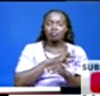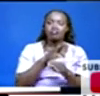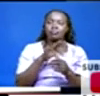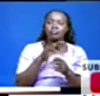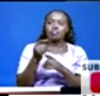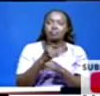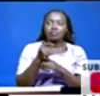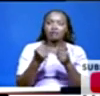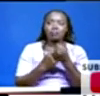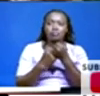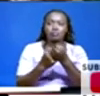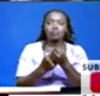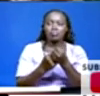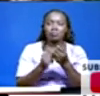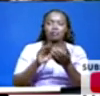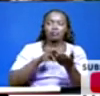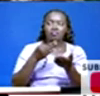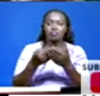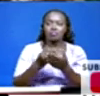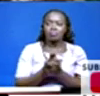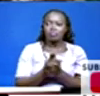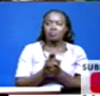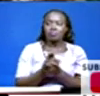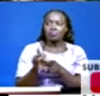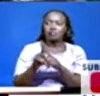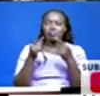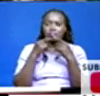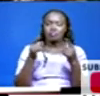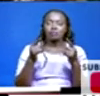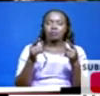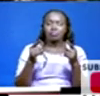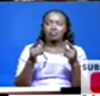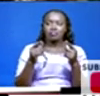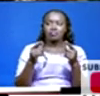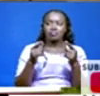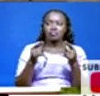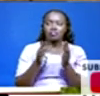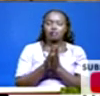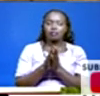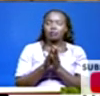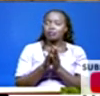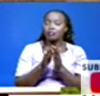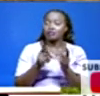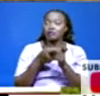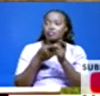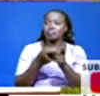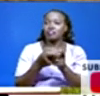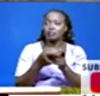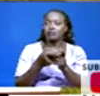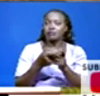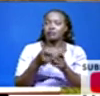ongoing support and additional funding. Nelly pia atatangazwa mshindi wa tuzo la wakfu wa Elevate Prize ambalo pia